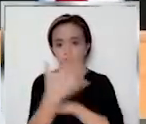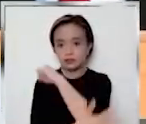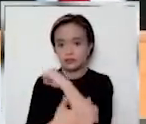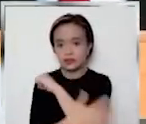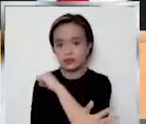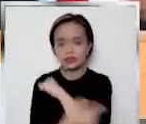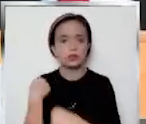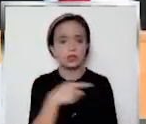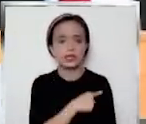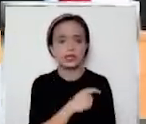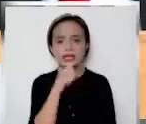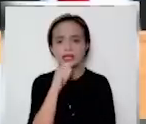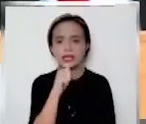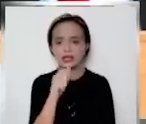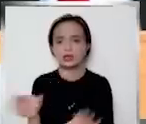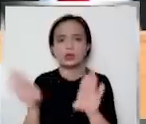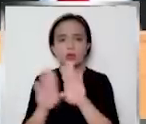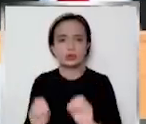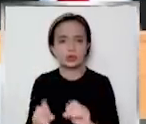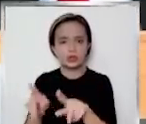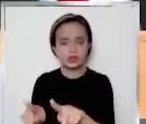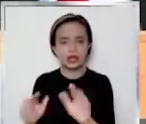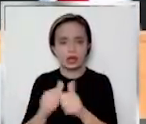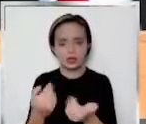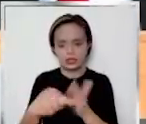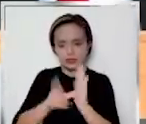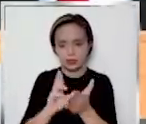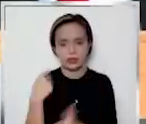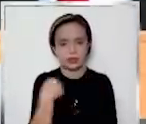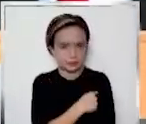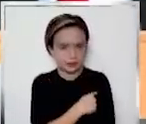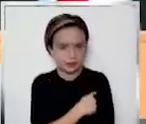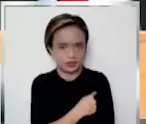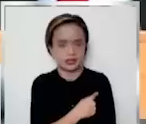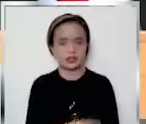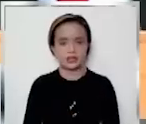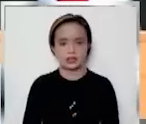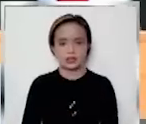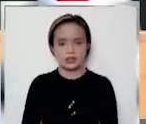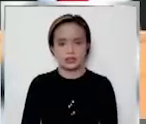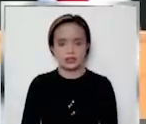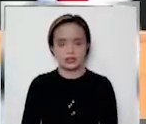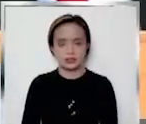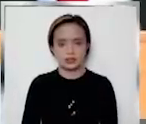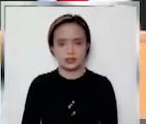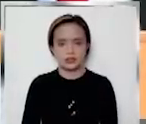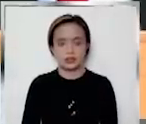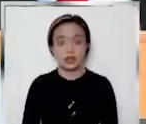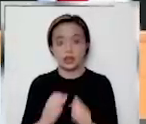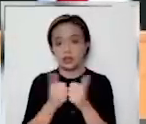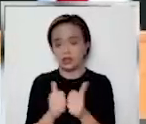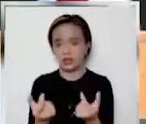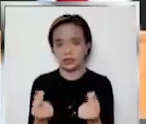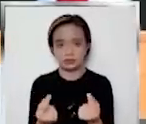door to reviewing our position as a country vis-a-vis the Rome Statute. Of course, this will be done in consultation